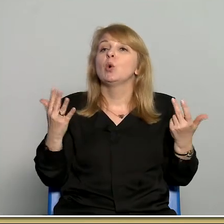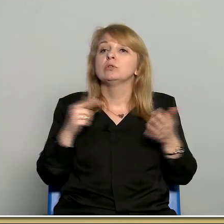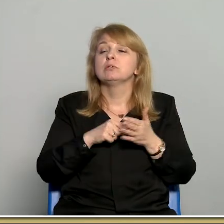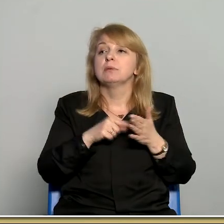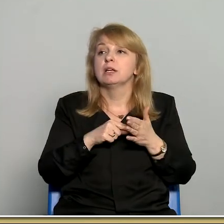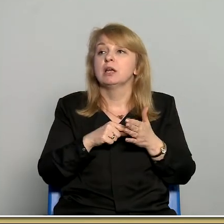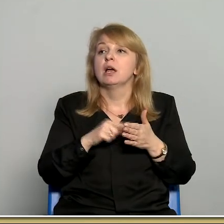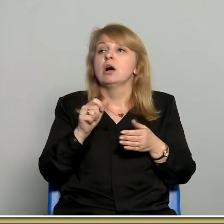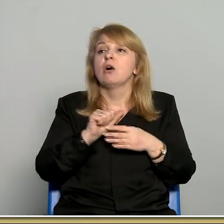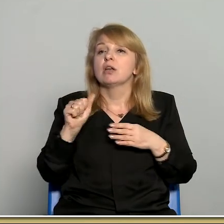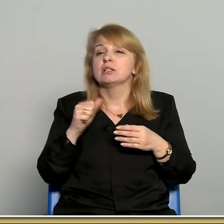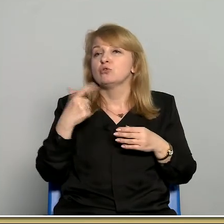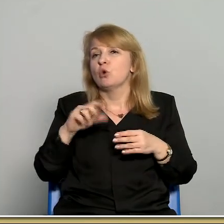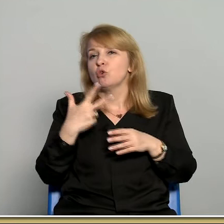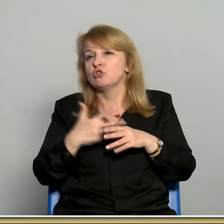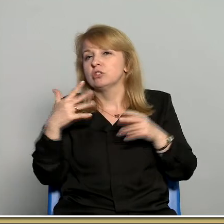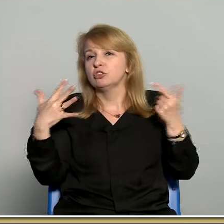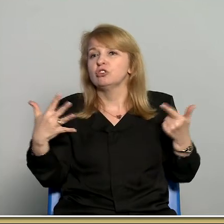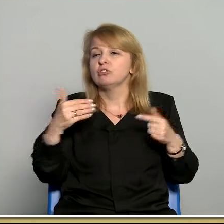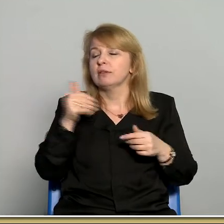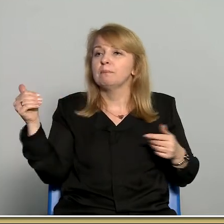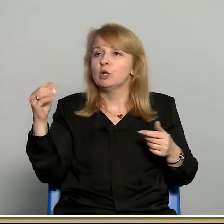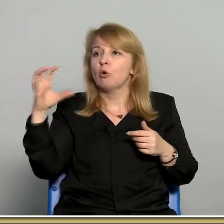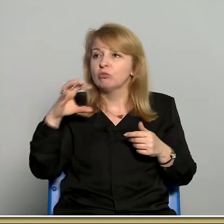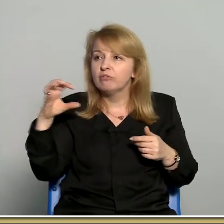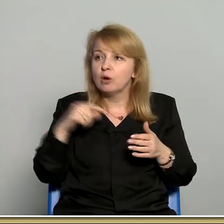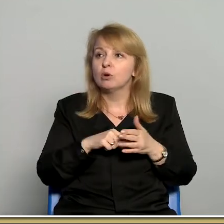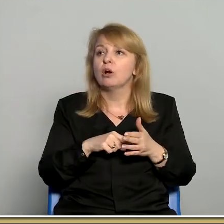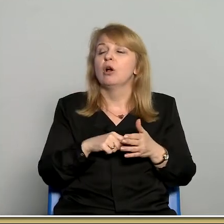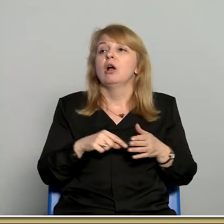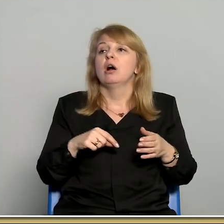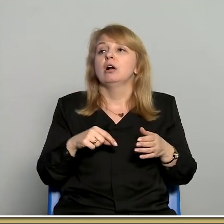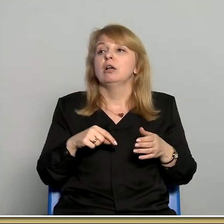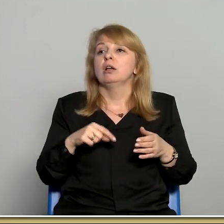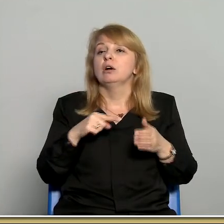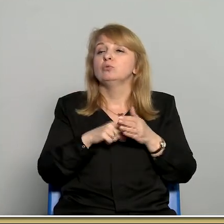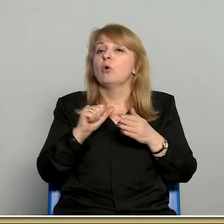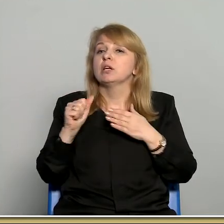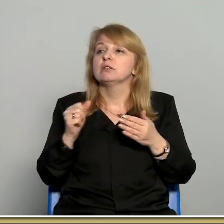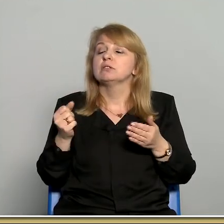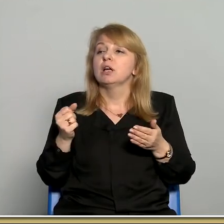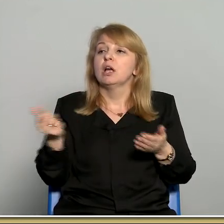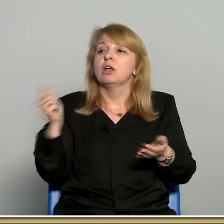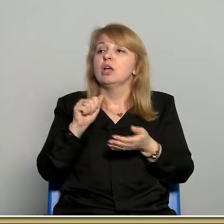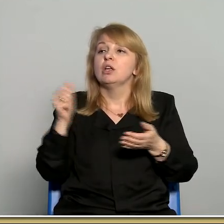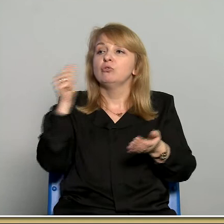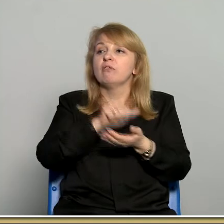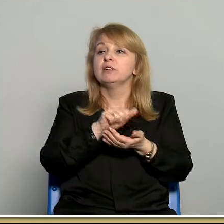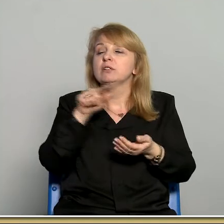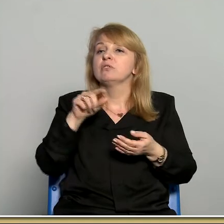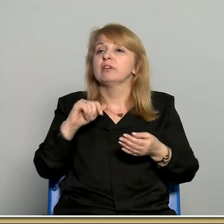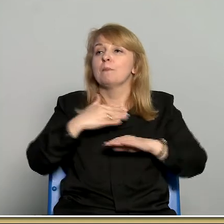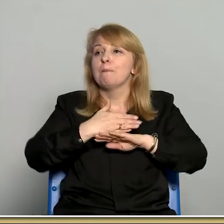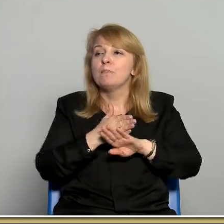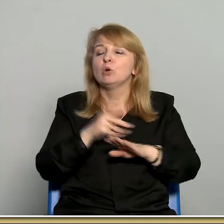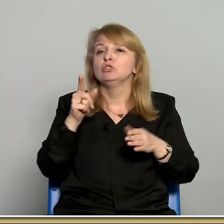w sumie 137 milionów euro, przy czym jest to kwota dofinansowania w podziale na